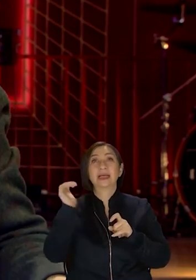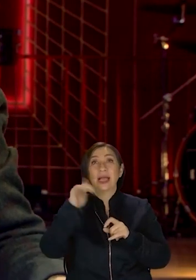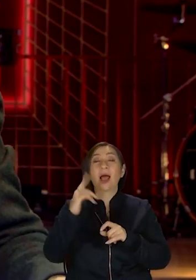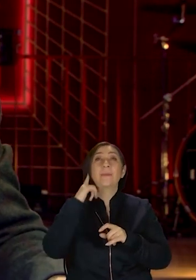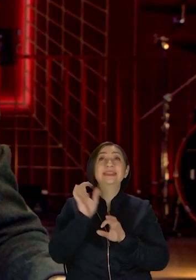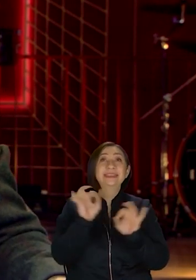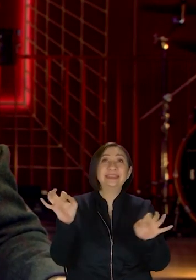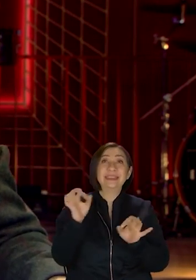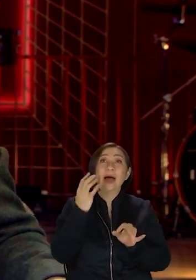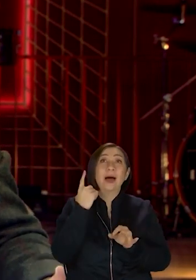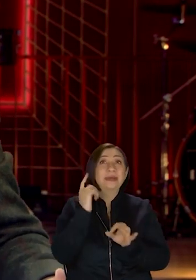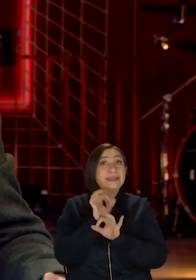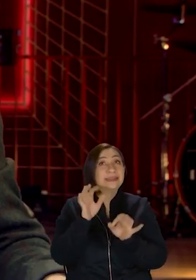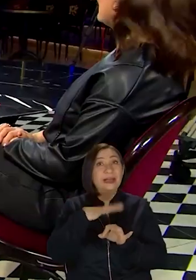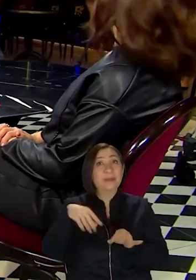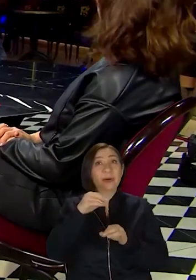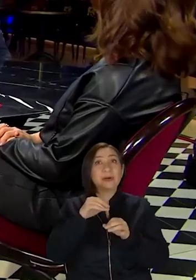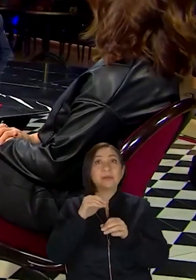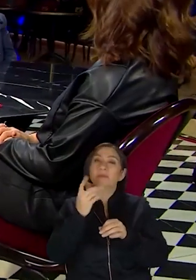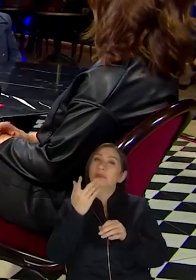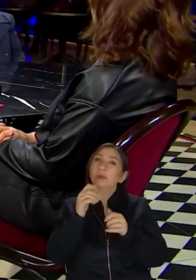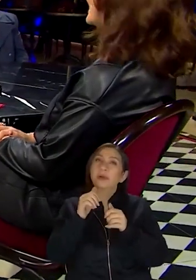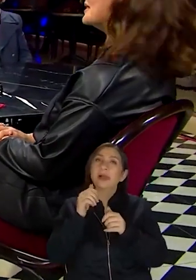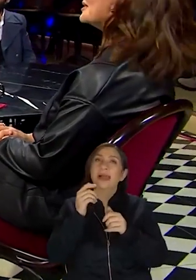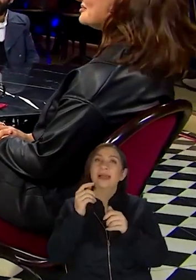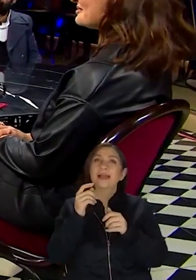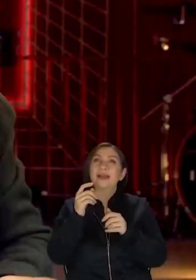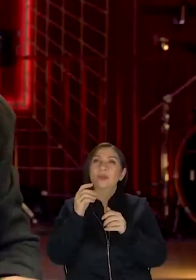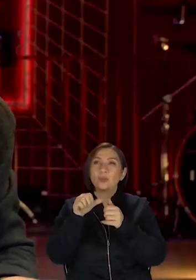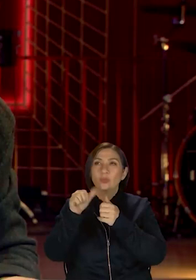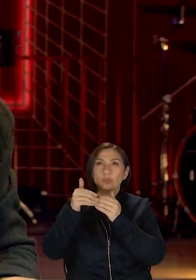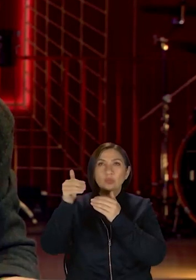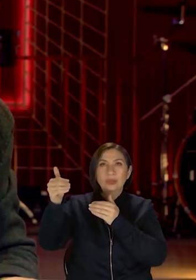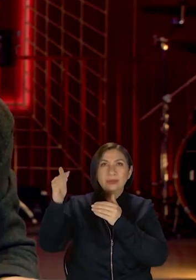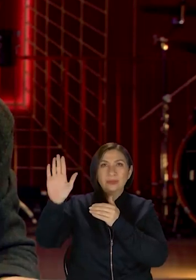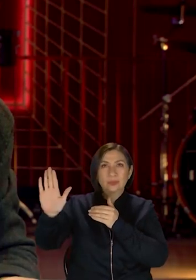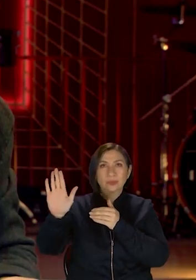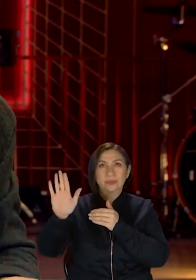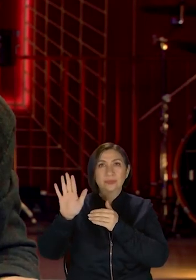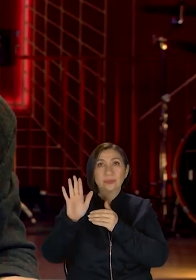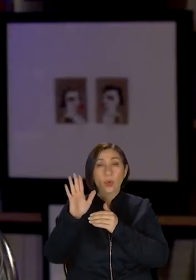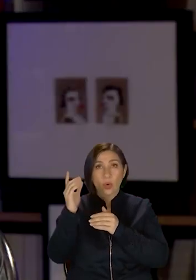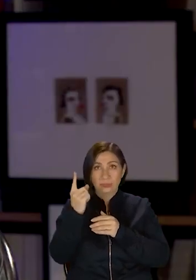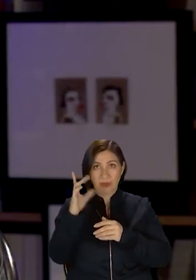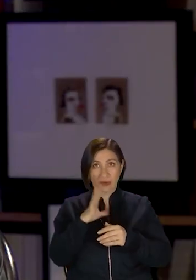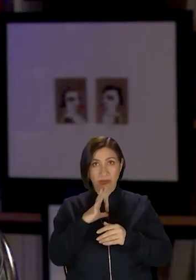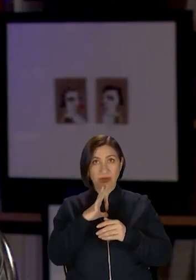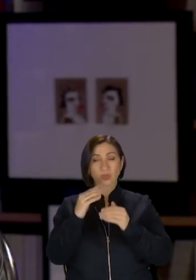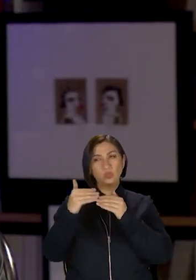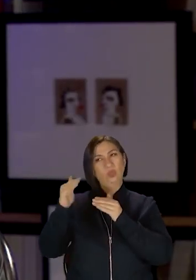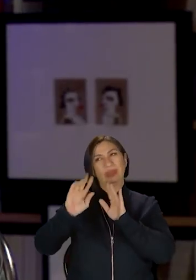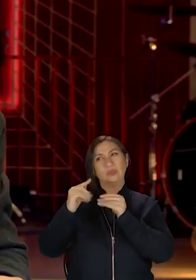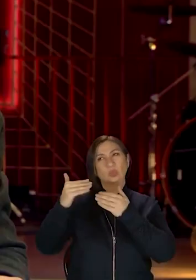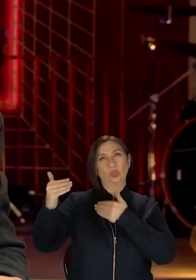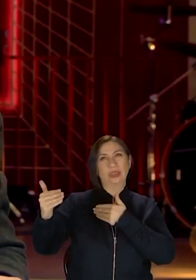haber vermedi. Uzun dönem yapıyordur bekleyecek. Bir süre onu uzak tutacaklarmış. Ha. Öyle bir şey varmış. Uzak